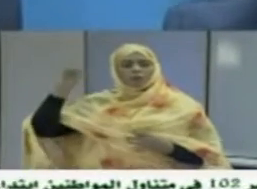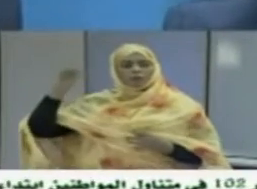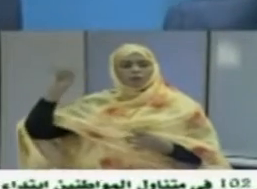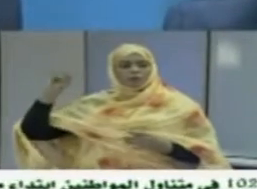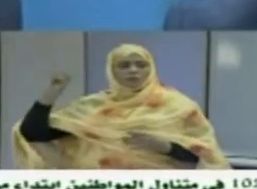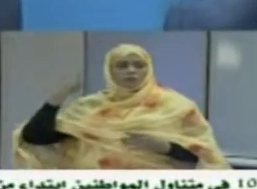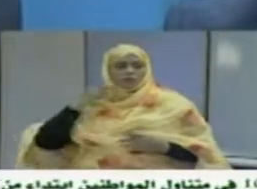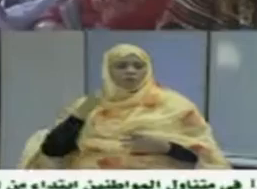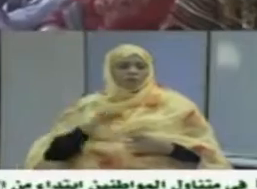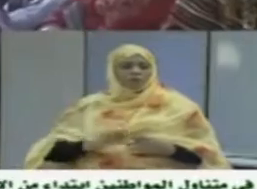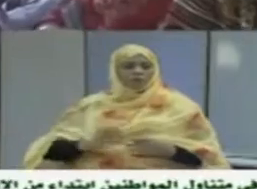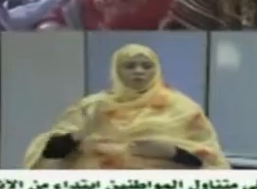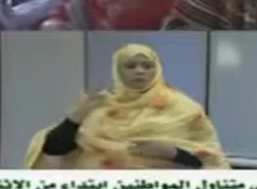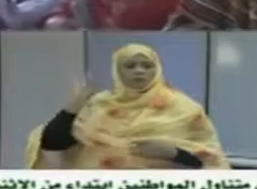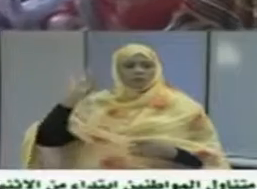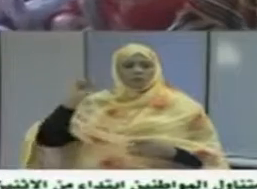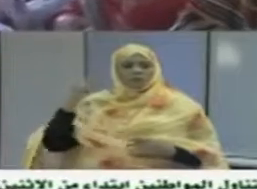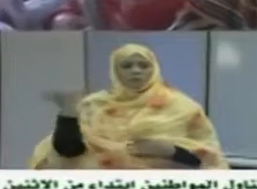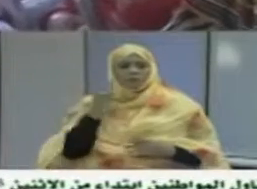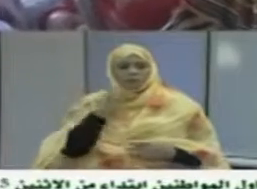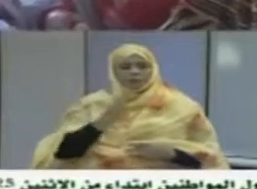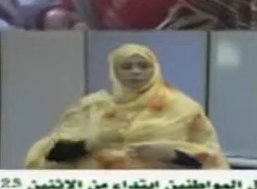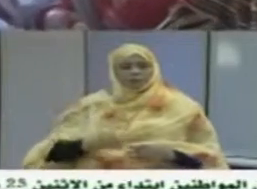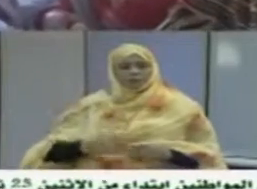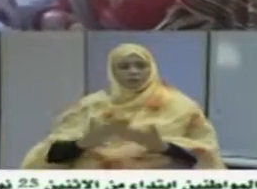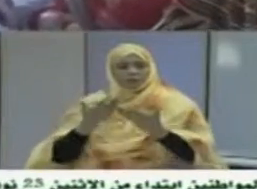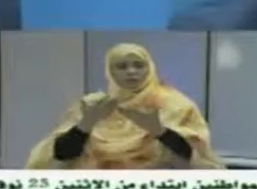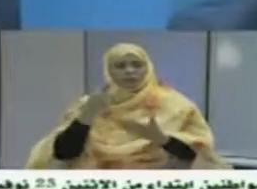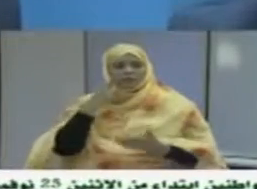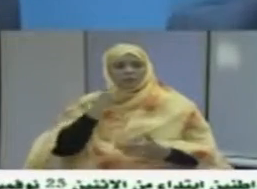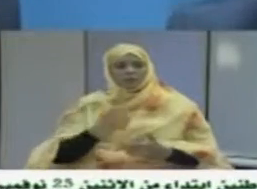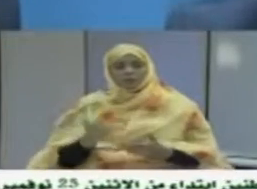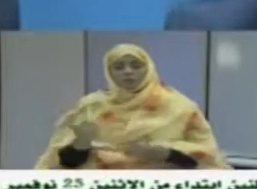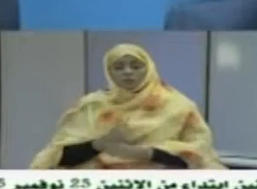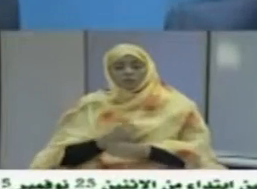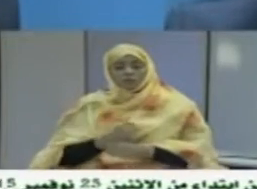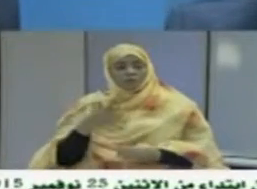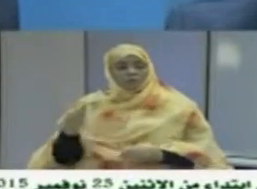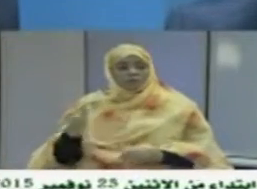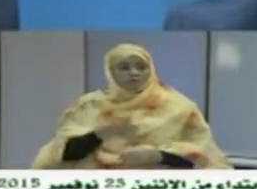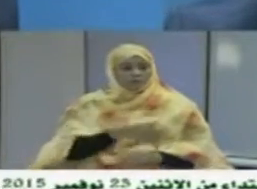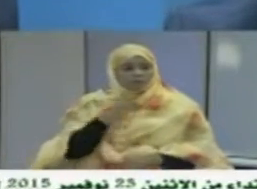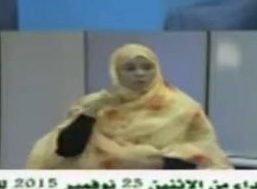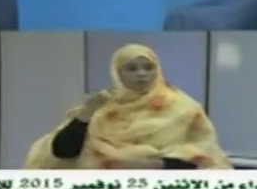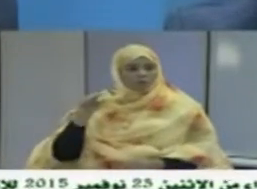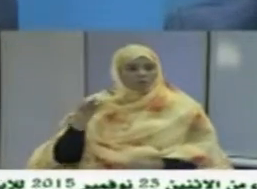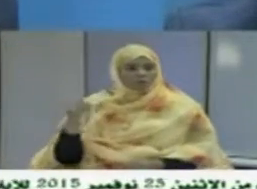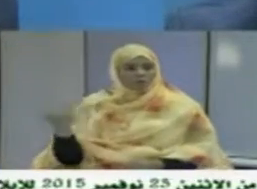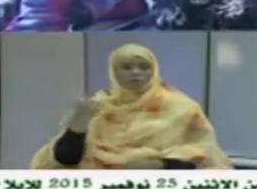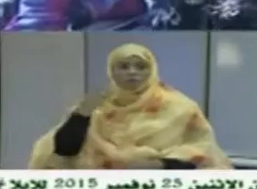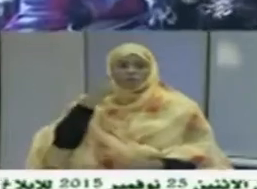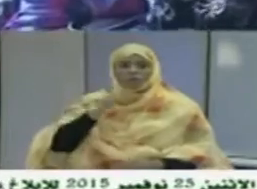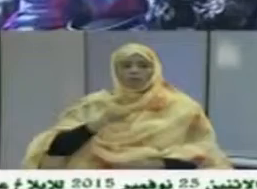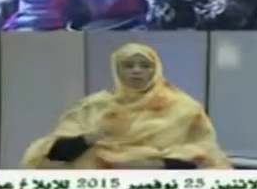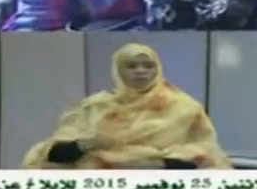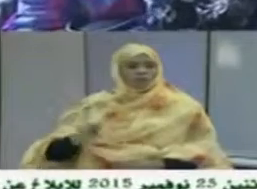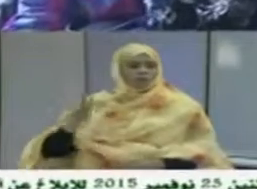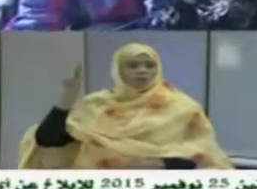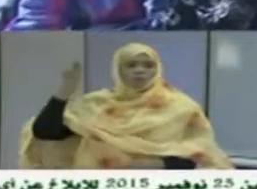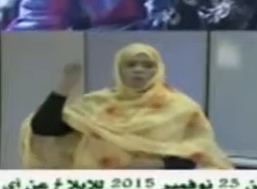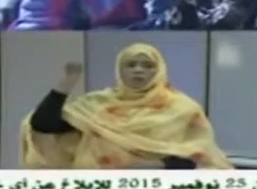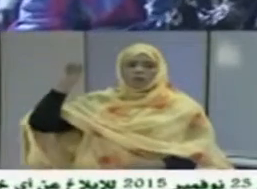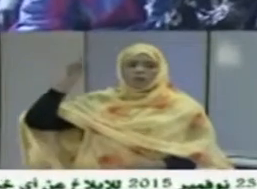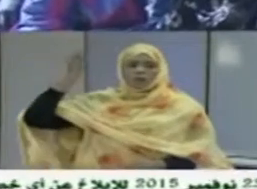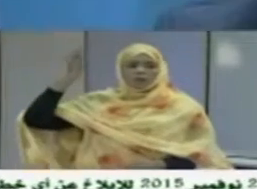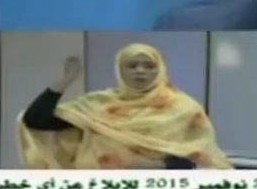غايتي أبرز النتائج الإيجابية التي تحققت للأطفال في بلادنا، مشيدا بدور السلطات الموريتانية في مجال تعزيز